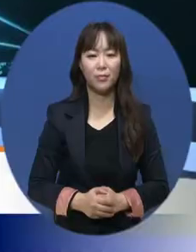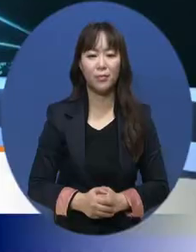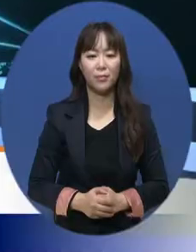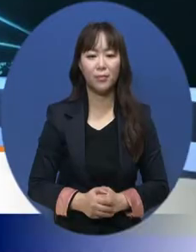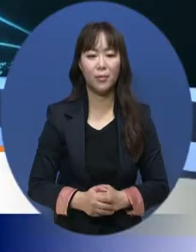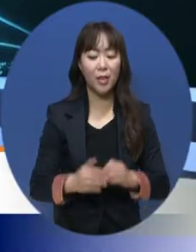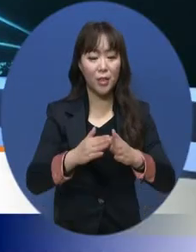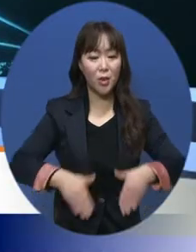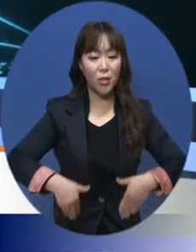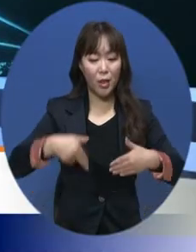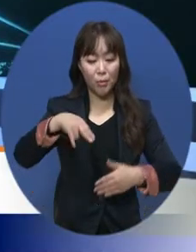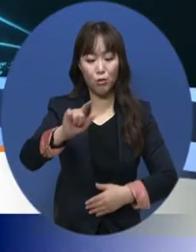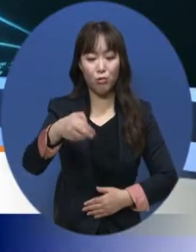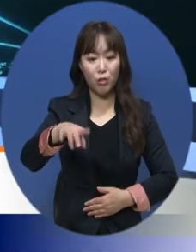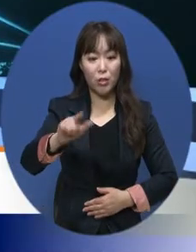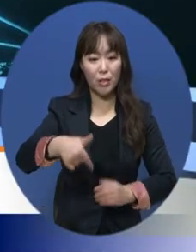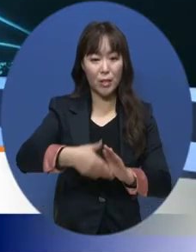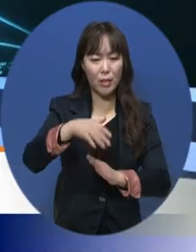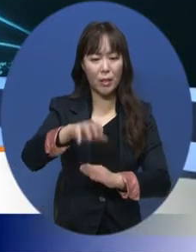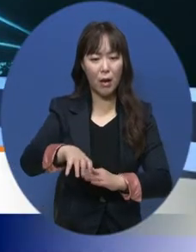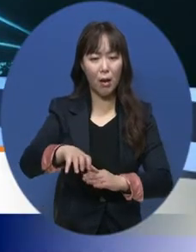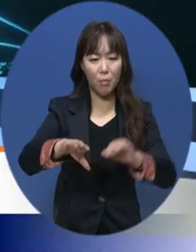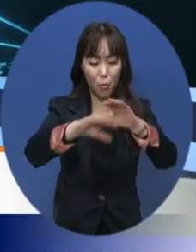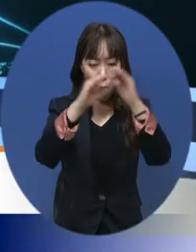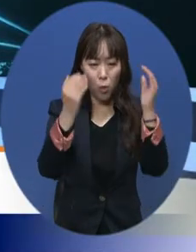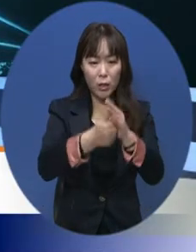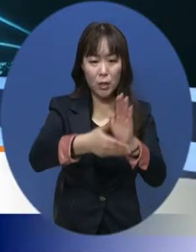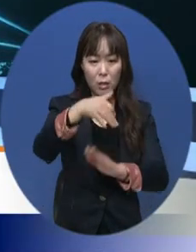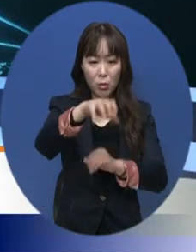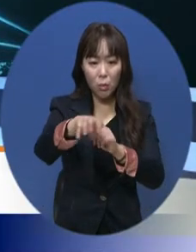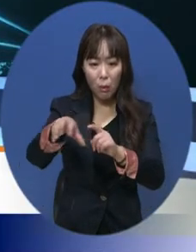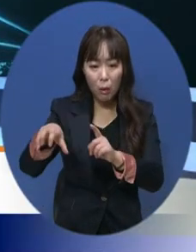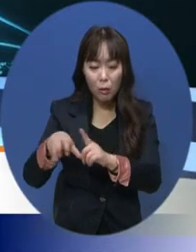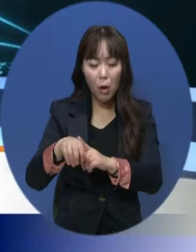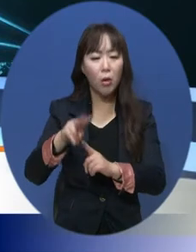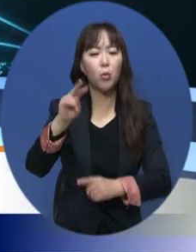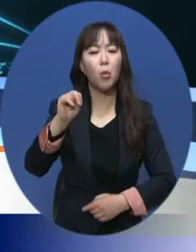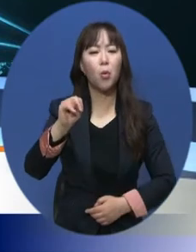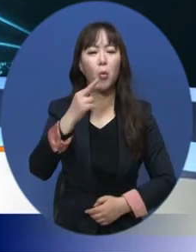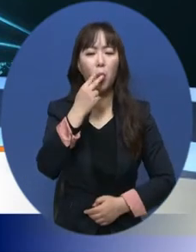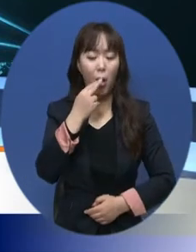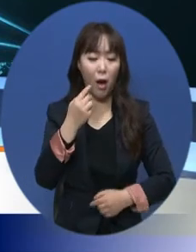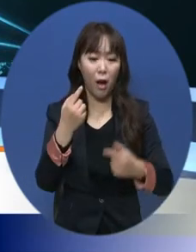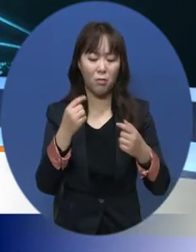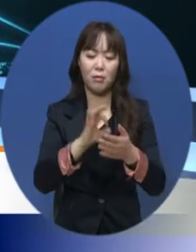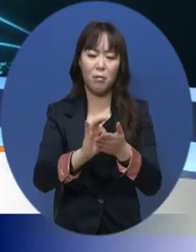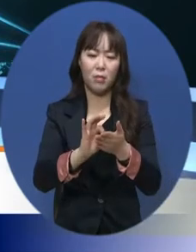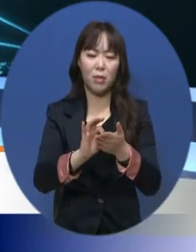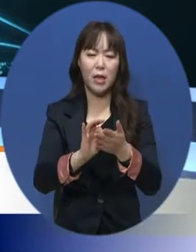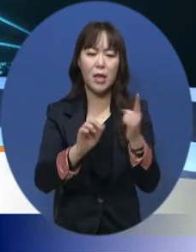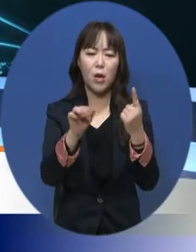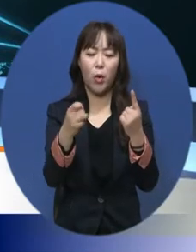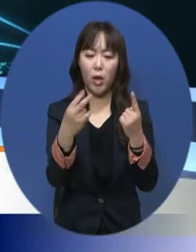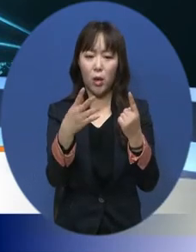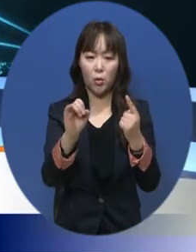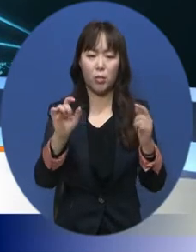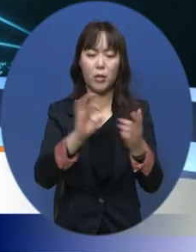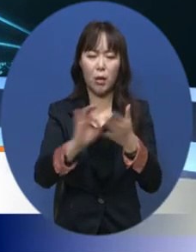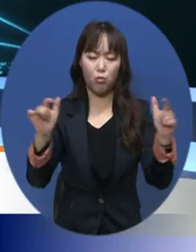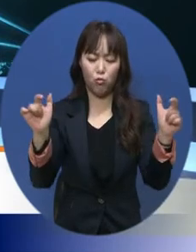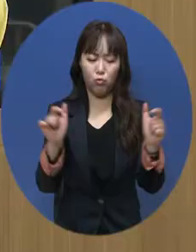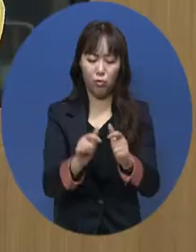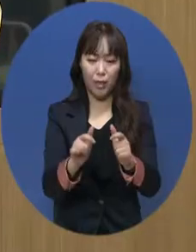전남 순천시가 시청에 모든 부서를 노우 플라스틱 공간 으로 정하고 일회용품 사용 줄이기 의 앞장서기로